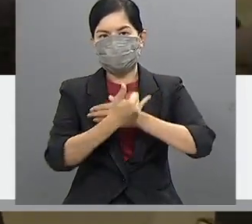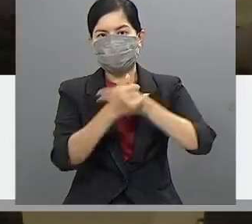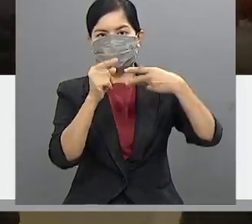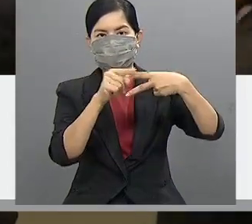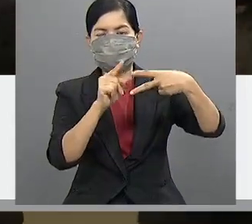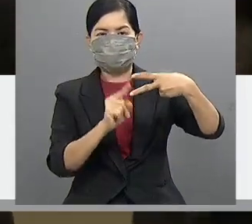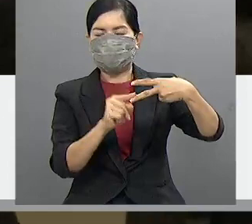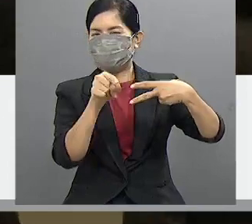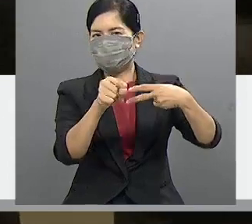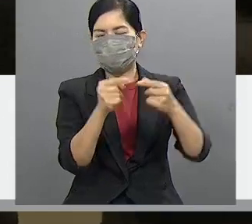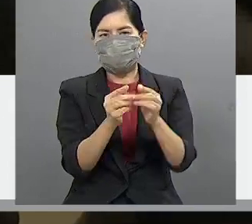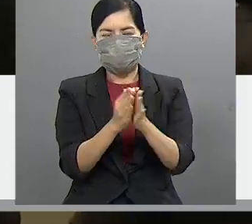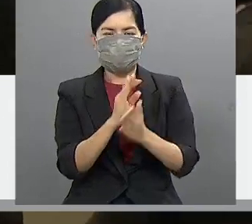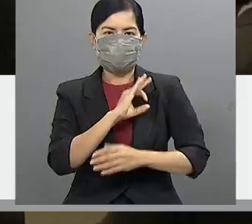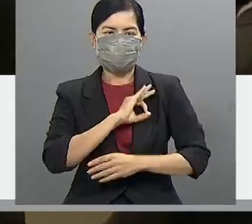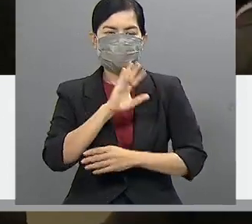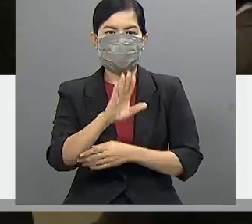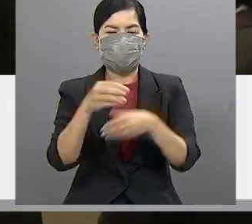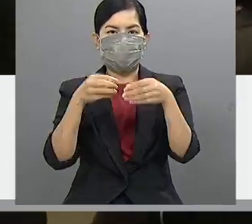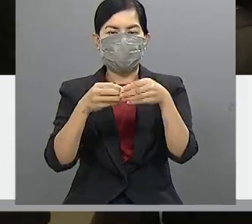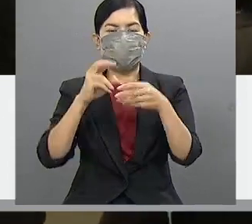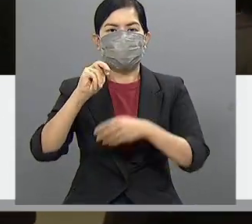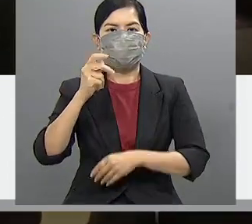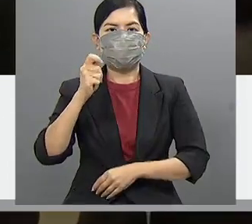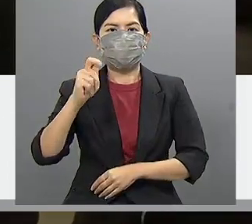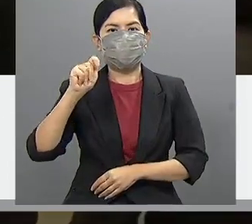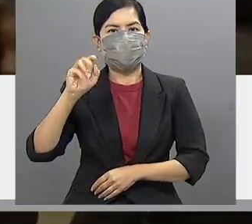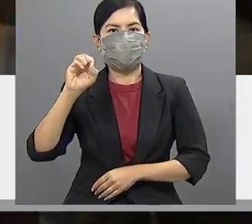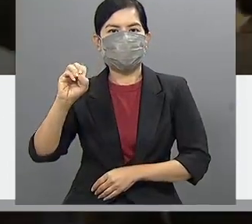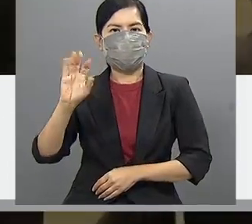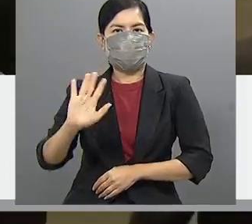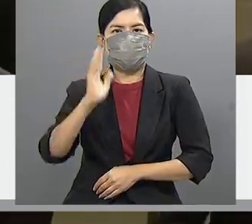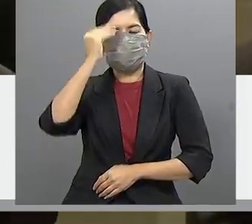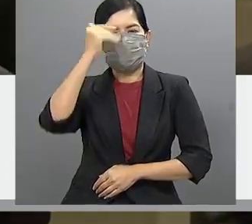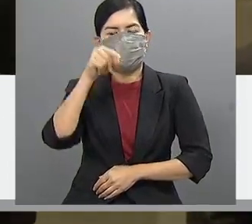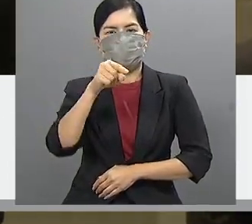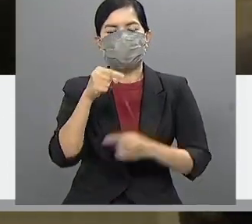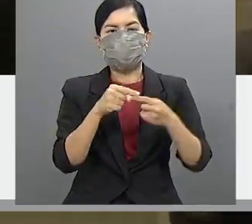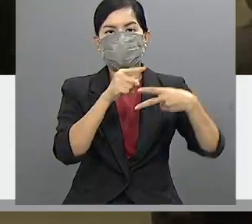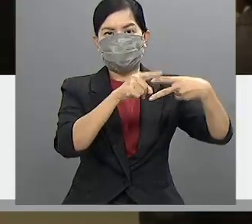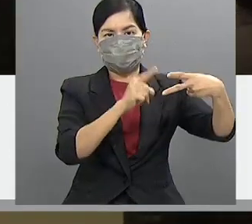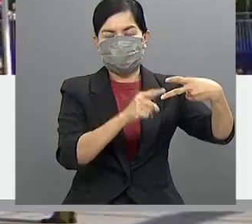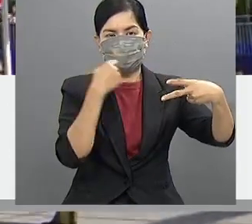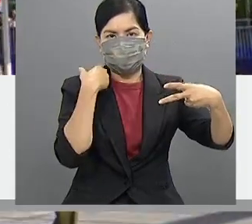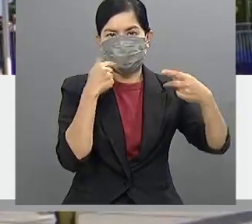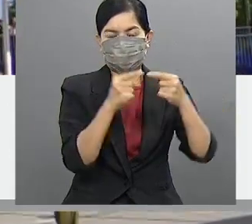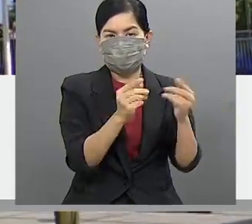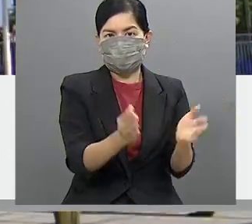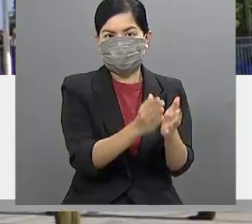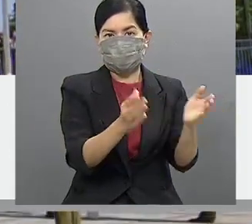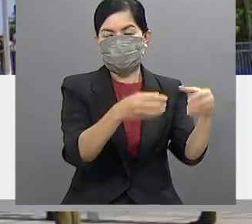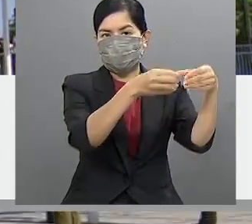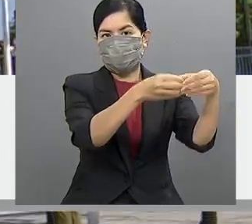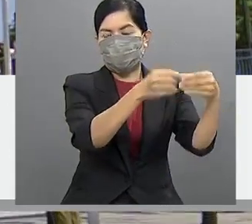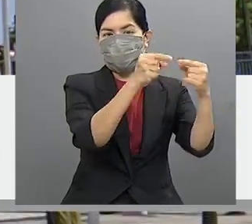าโตเนื่องจากทั้งสองประเทศสนับสนุนกลุ่มติดอาวุธชาวเคิร์ดซึ่งเป็นกลุ่มติดอาวุธที่ถูกจัดให้เป็นกลุ่มก่อการร้าย